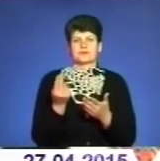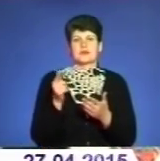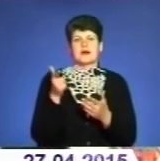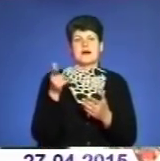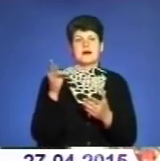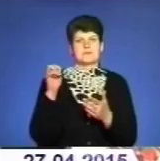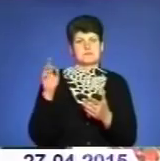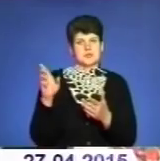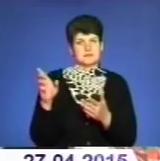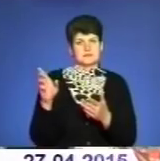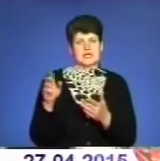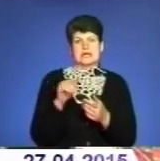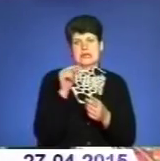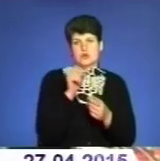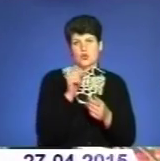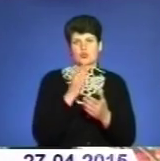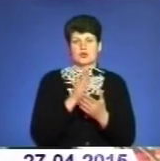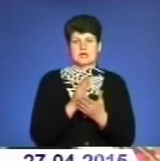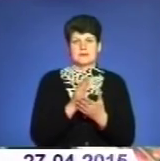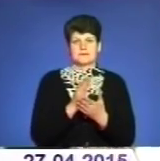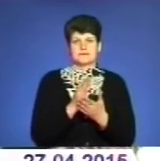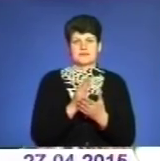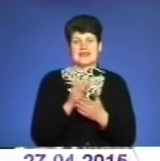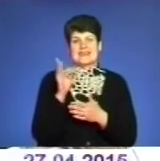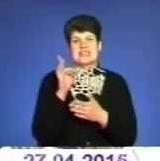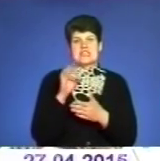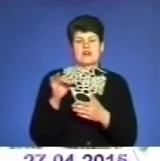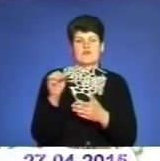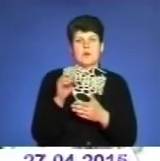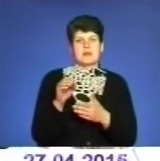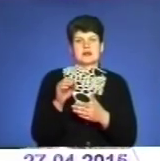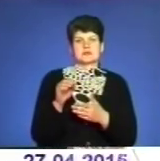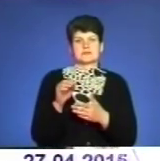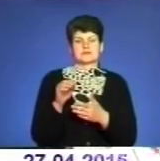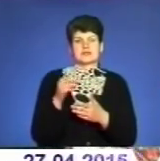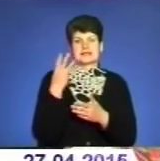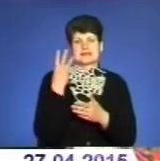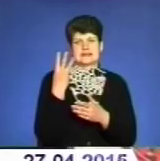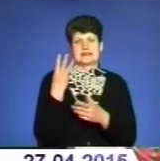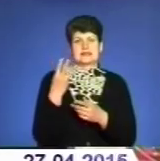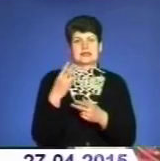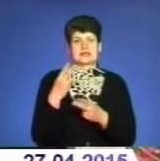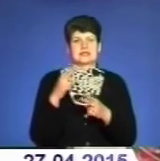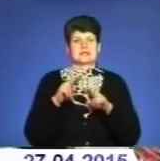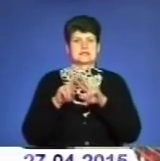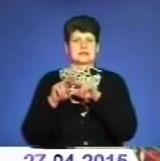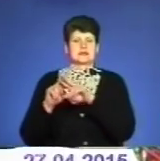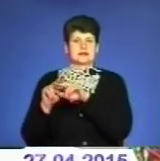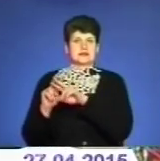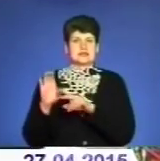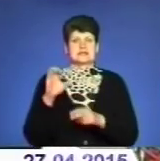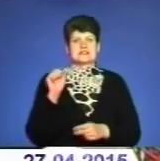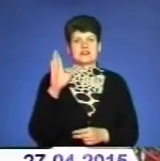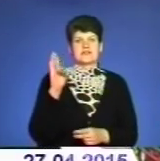герб, і на ньому є європейські три зірочки. Савінія –